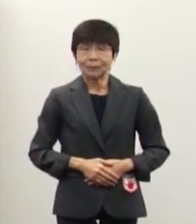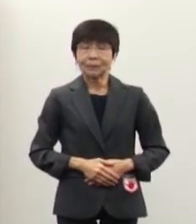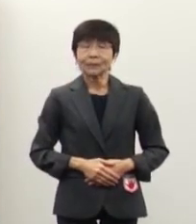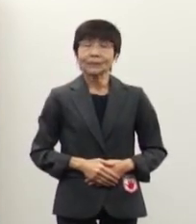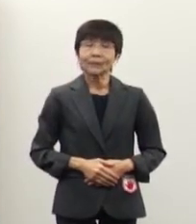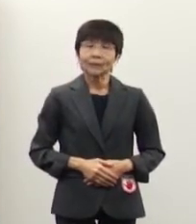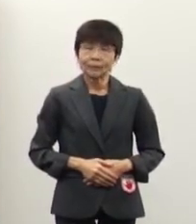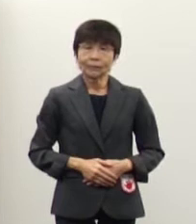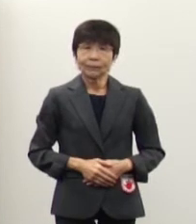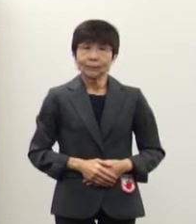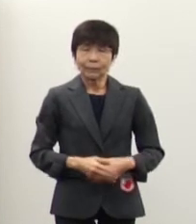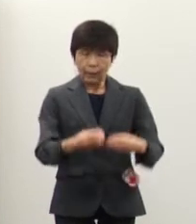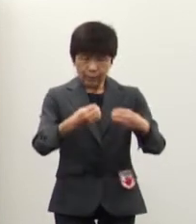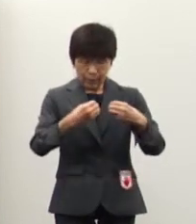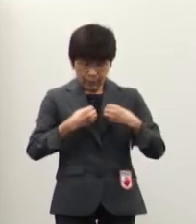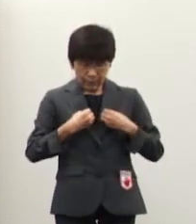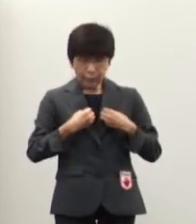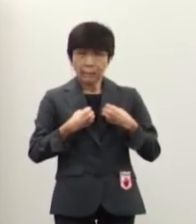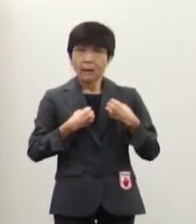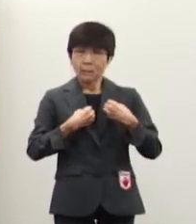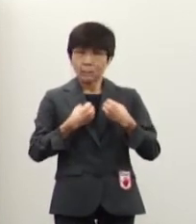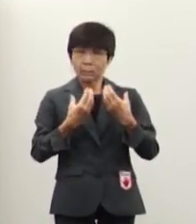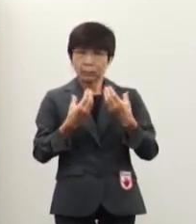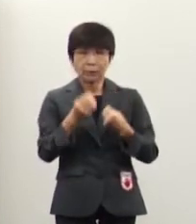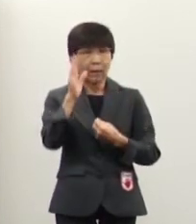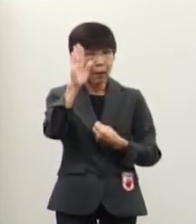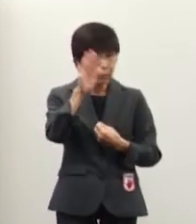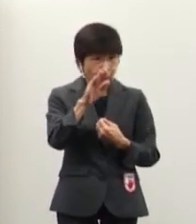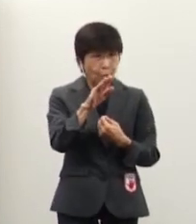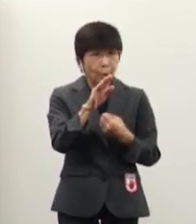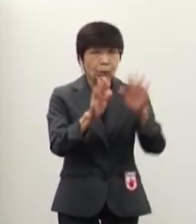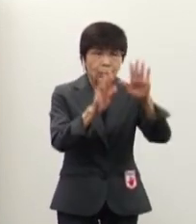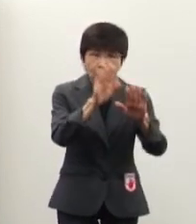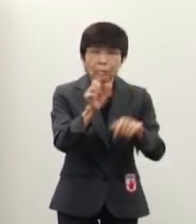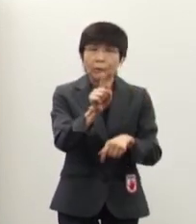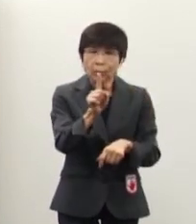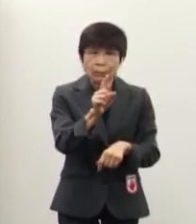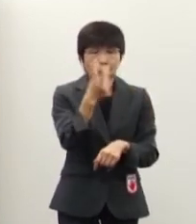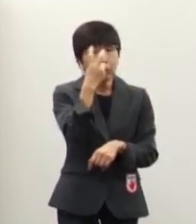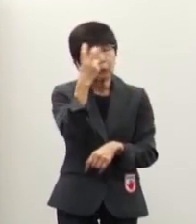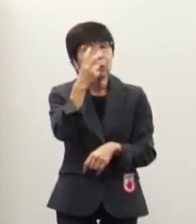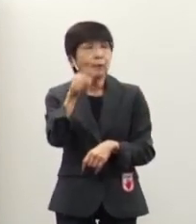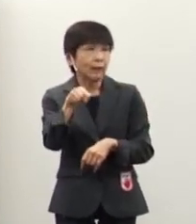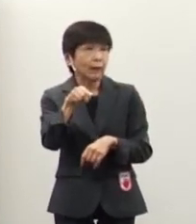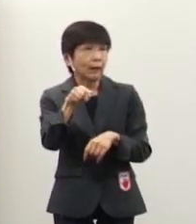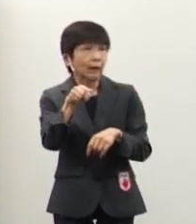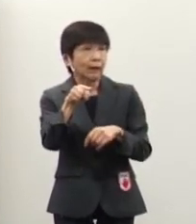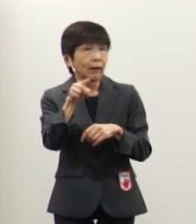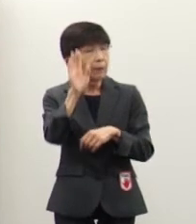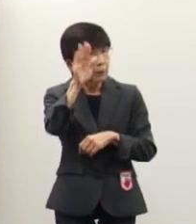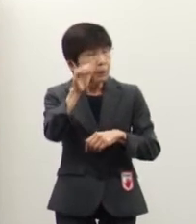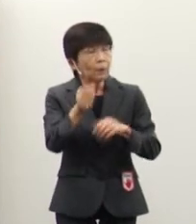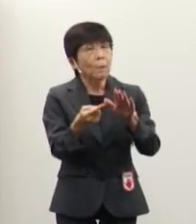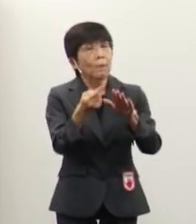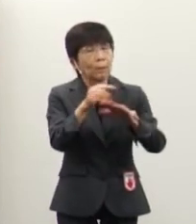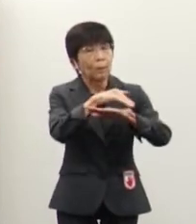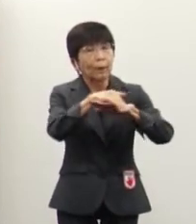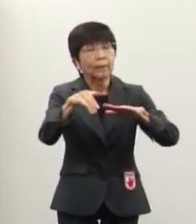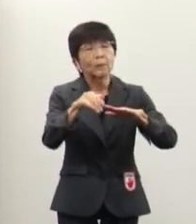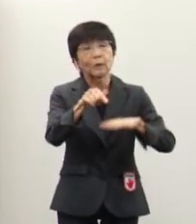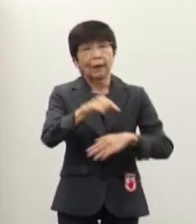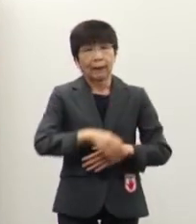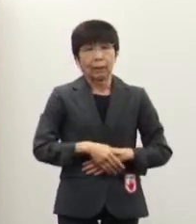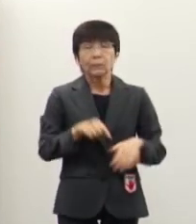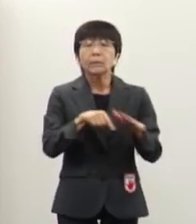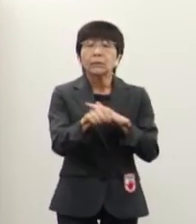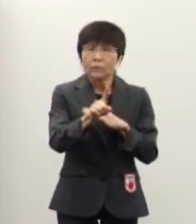ね、感染をされますと今、調査をしておりますが、調査を始めることになっておりますが、後遺症というのも、